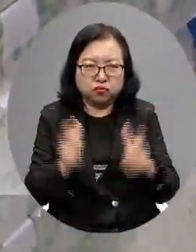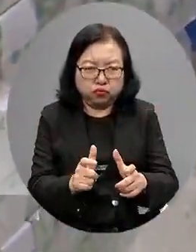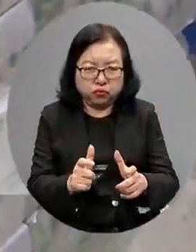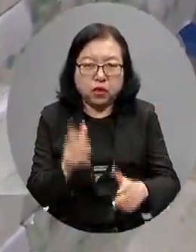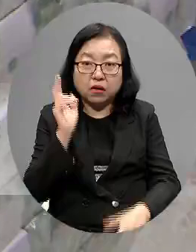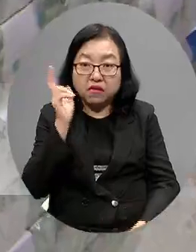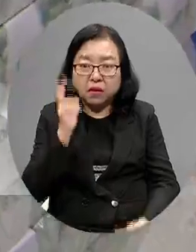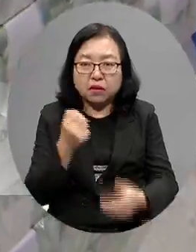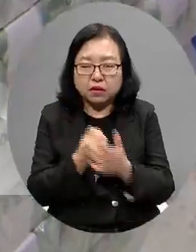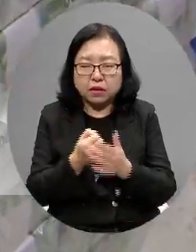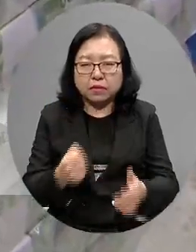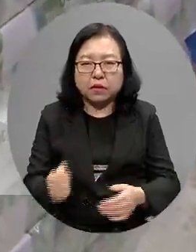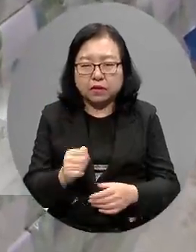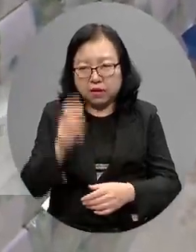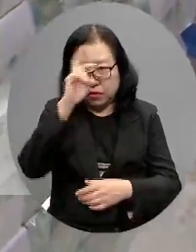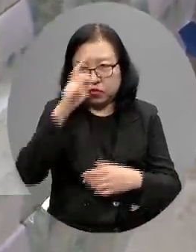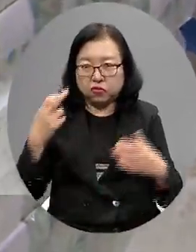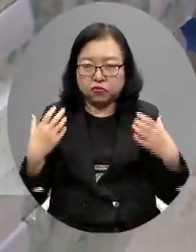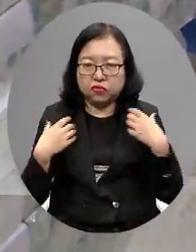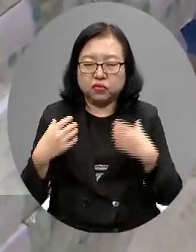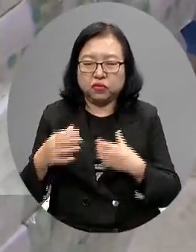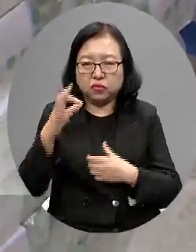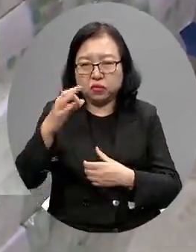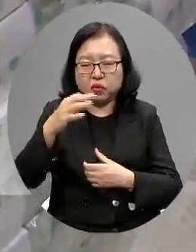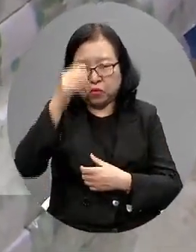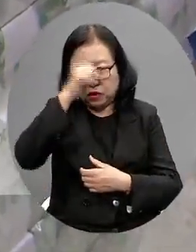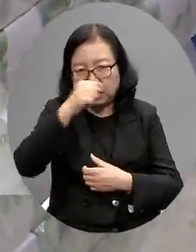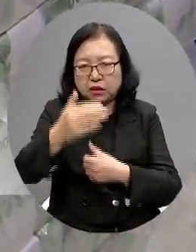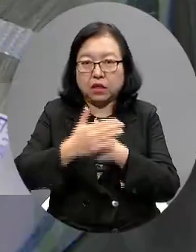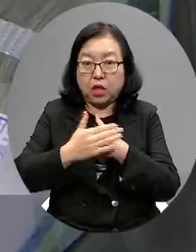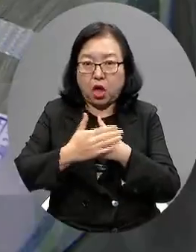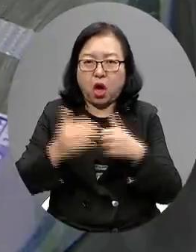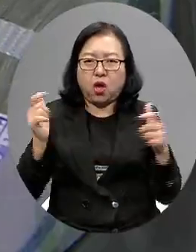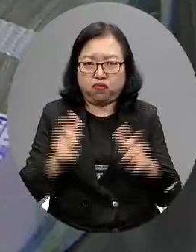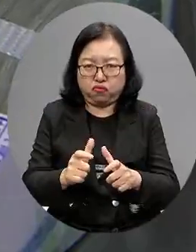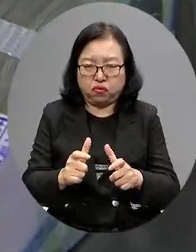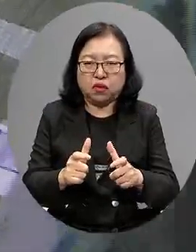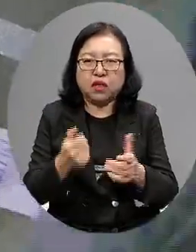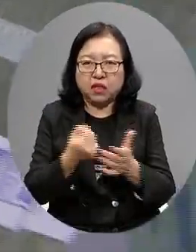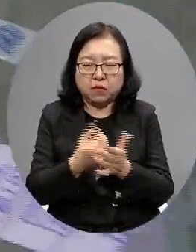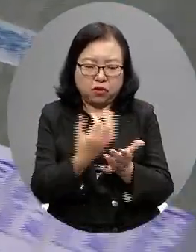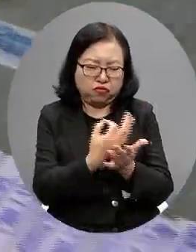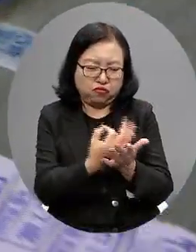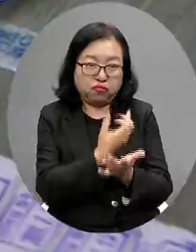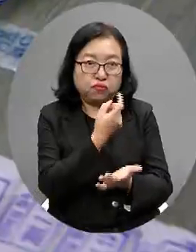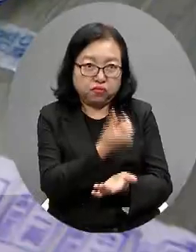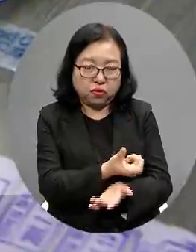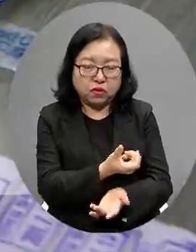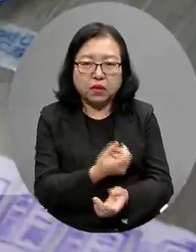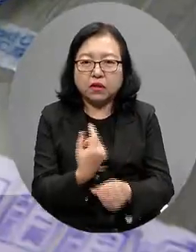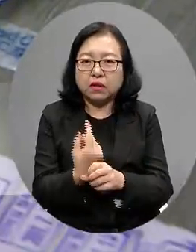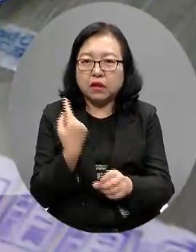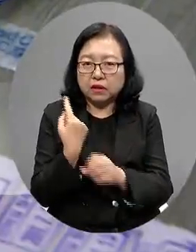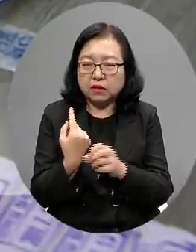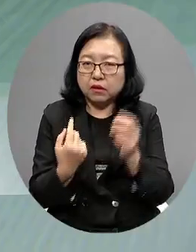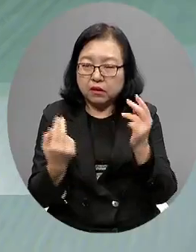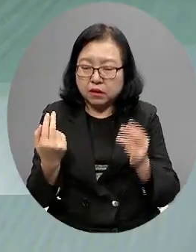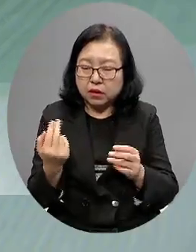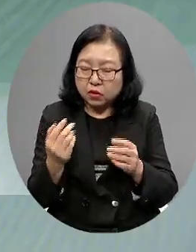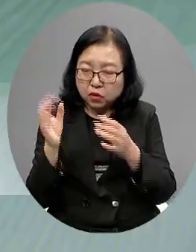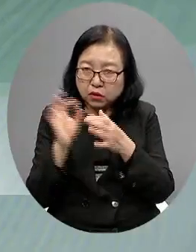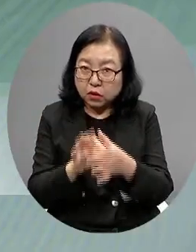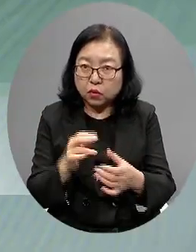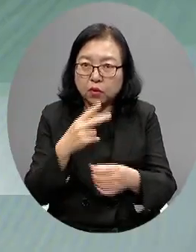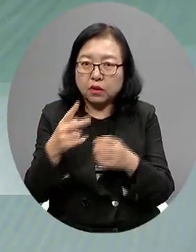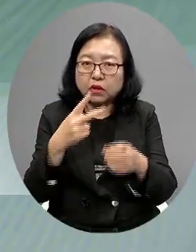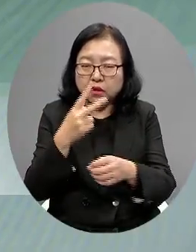재정입증 주는 지방 교부세가 크게 줄어 세입이 부족한 상태입니다 지난해에 이어 2년 연속으로 지방채